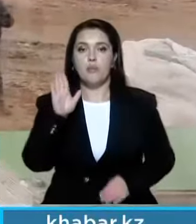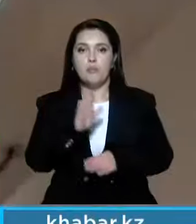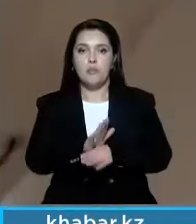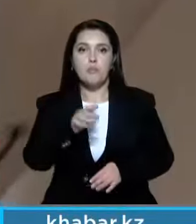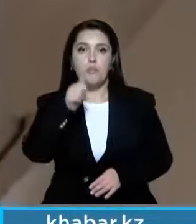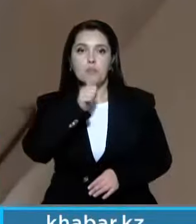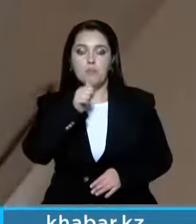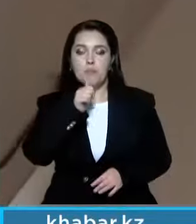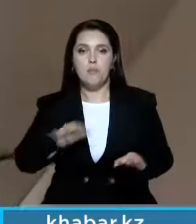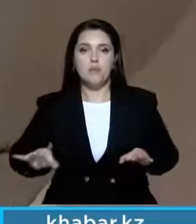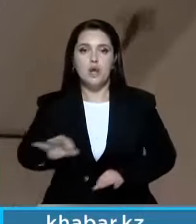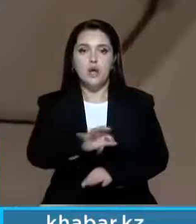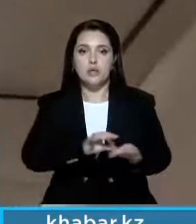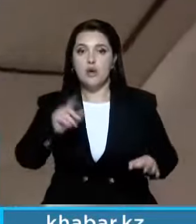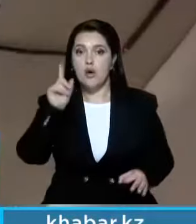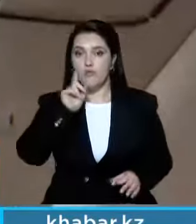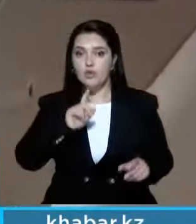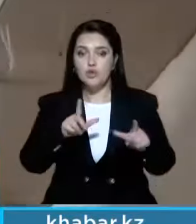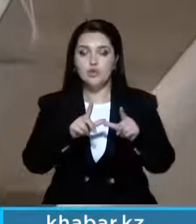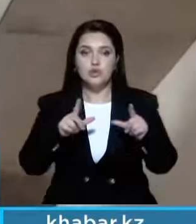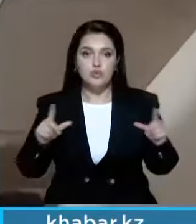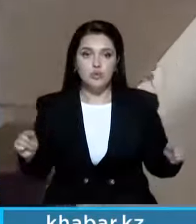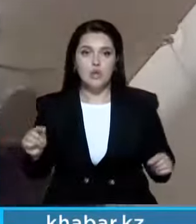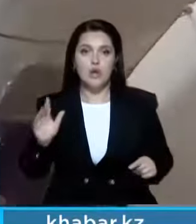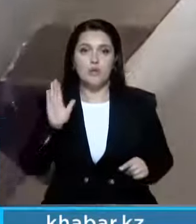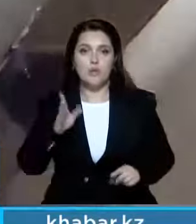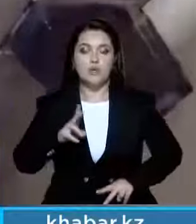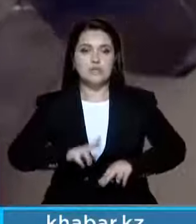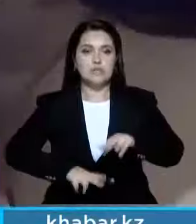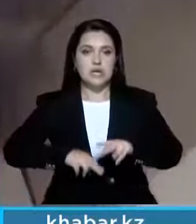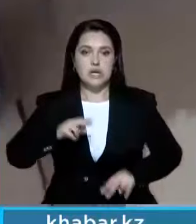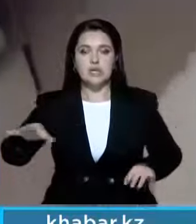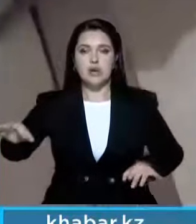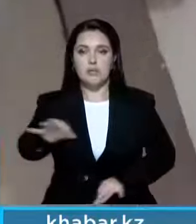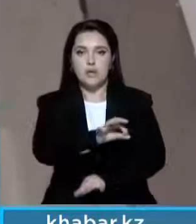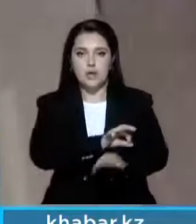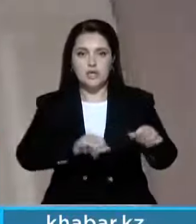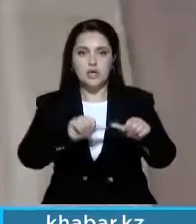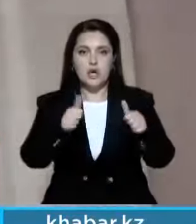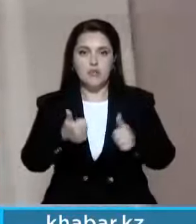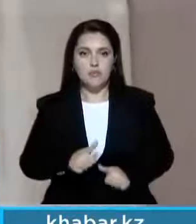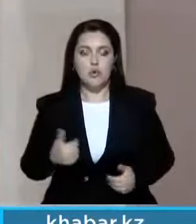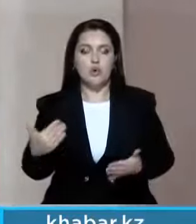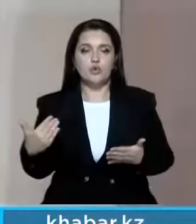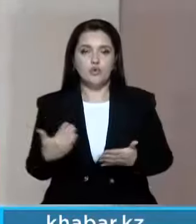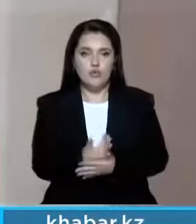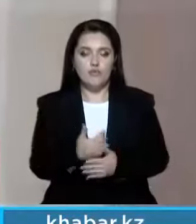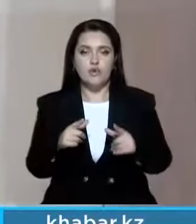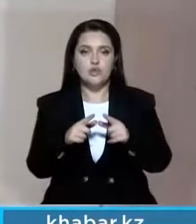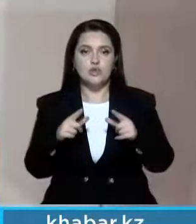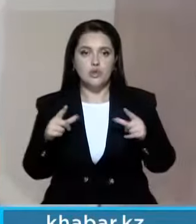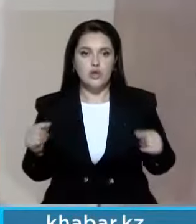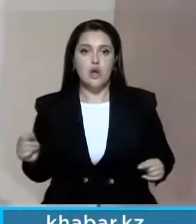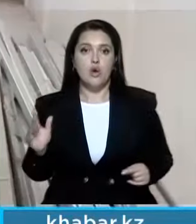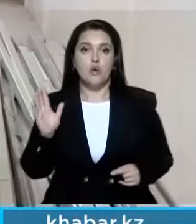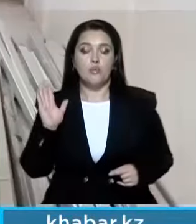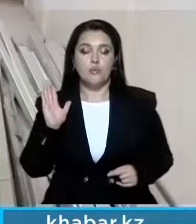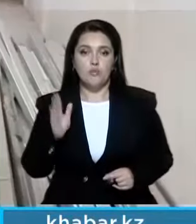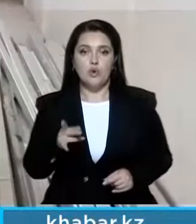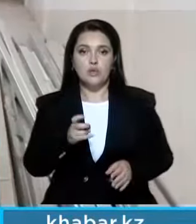пилотный проект «Комфортная школа». Он подразумевает строительство, проектирование и оформление новых объектов образования под ключ.